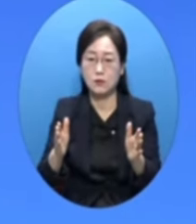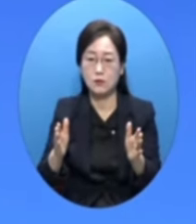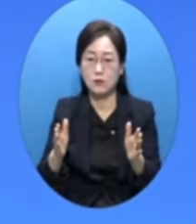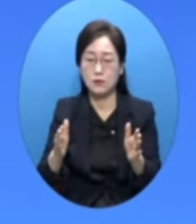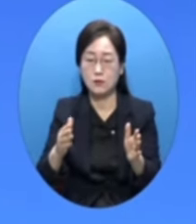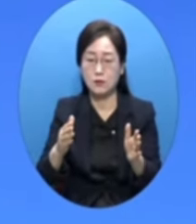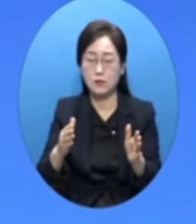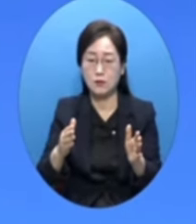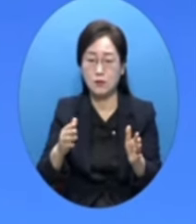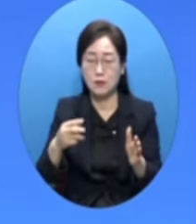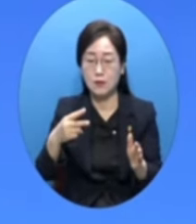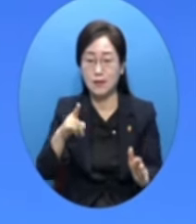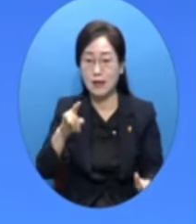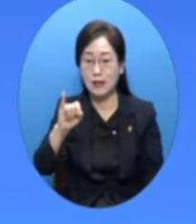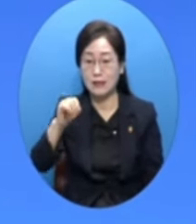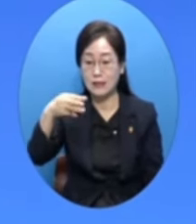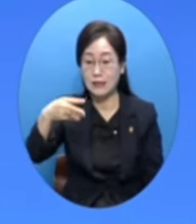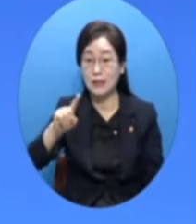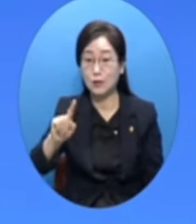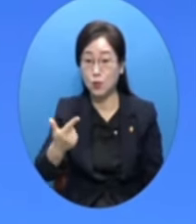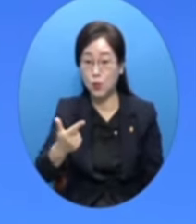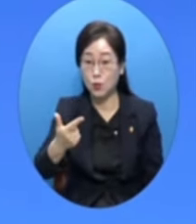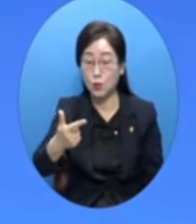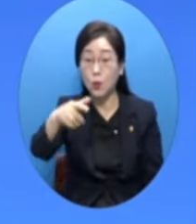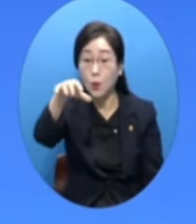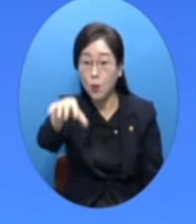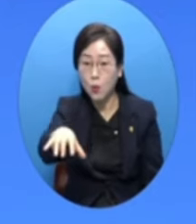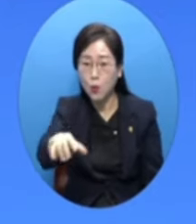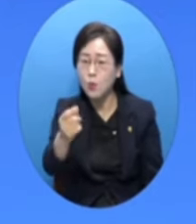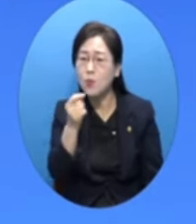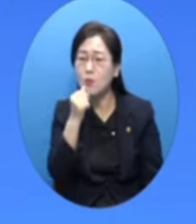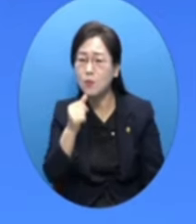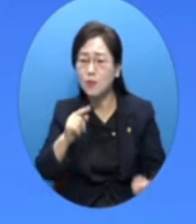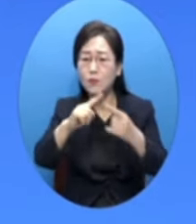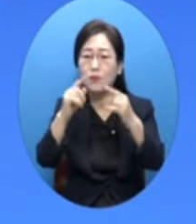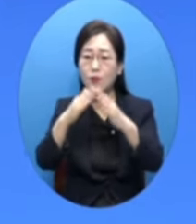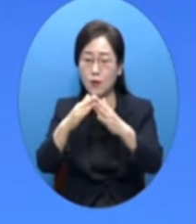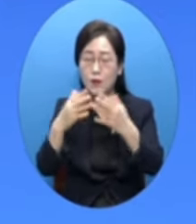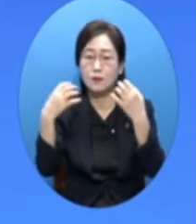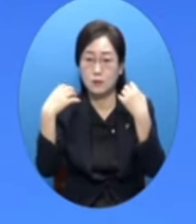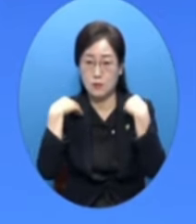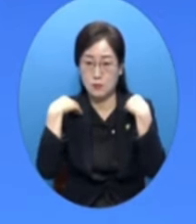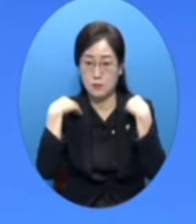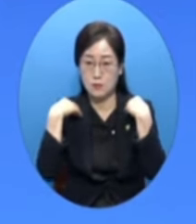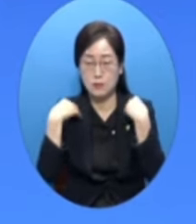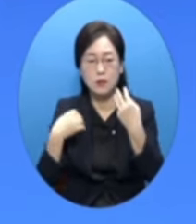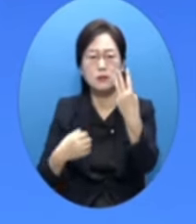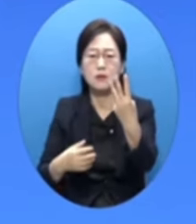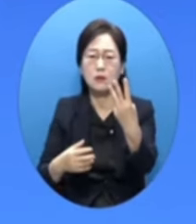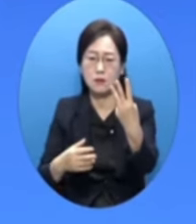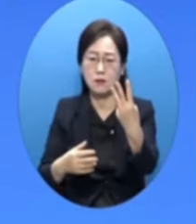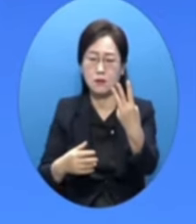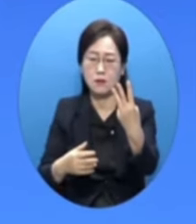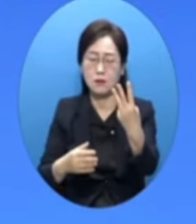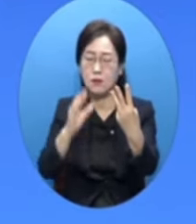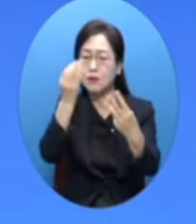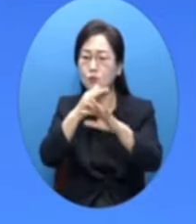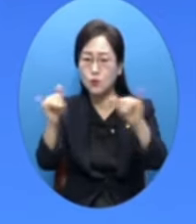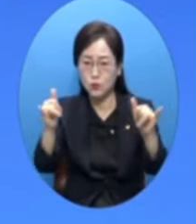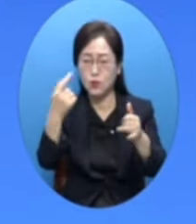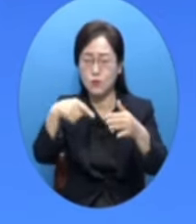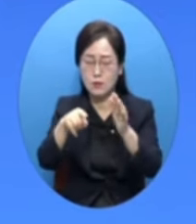데이톤이라는 곳에 있는 작은 교회를 섬기는데 세 가정밖에 없었답니다. 그 세 가정으로서